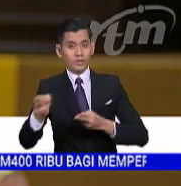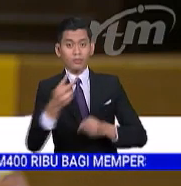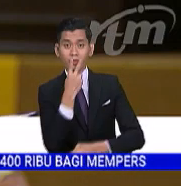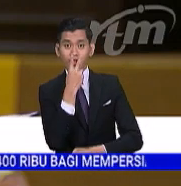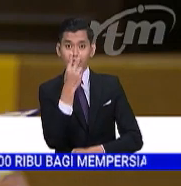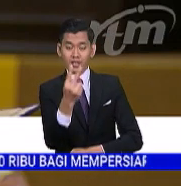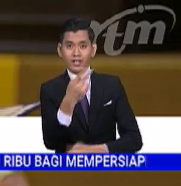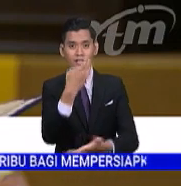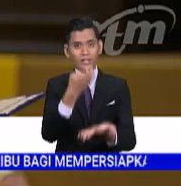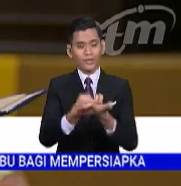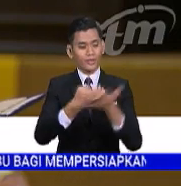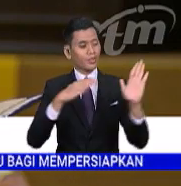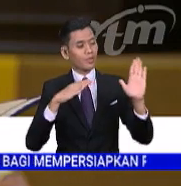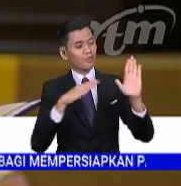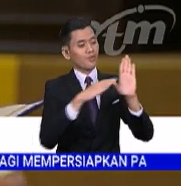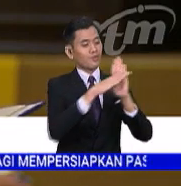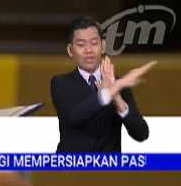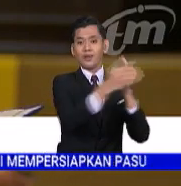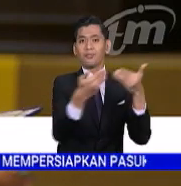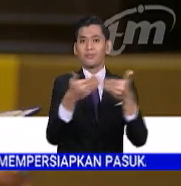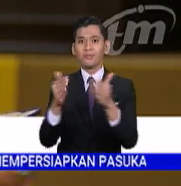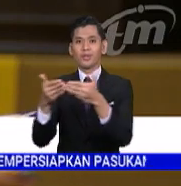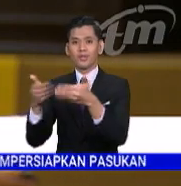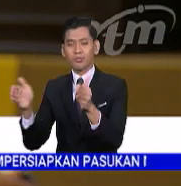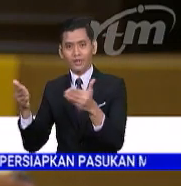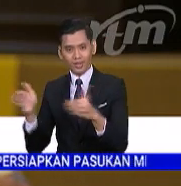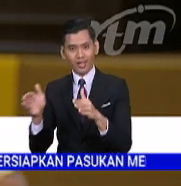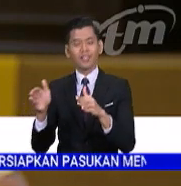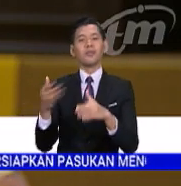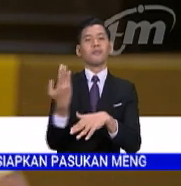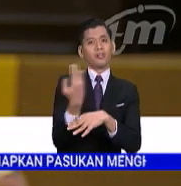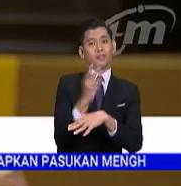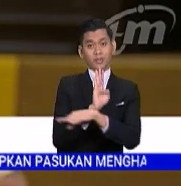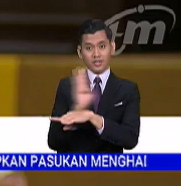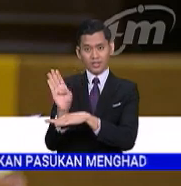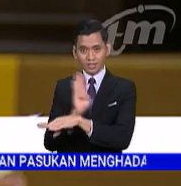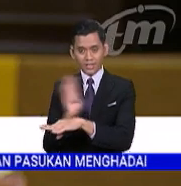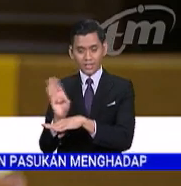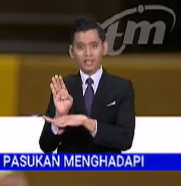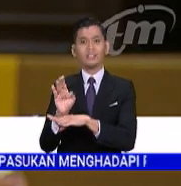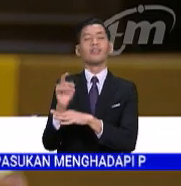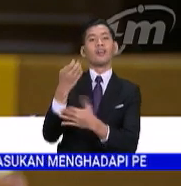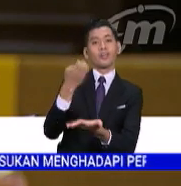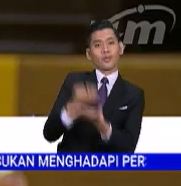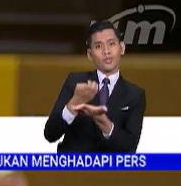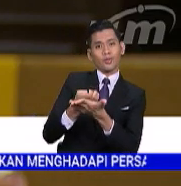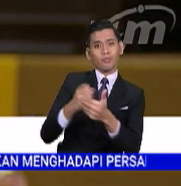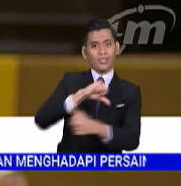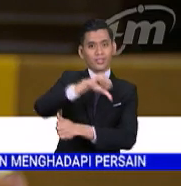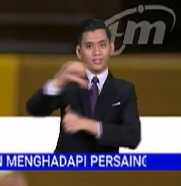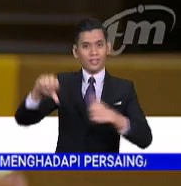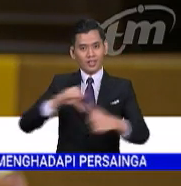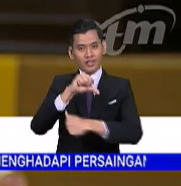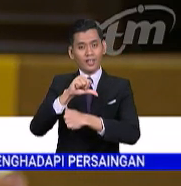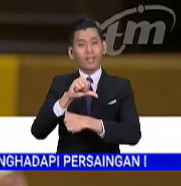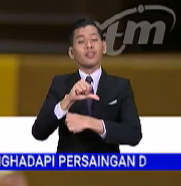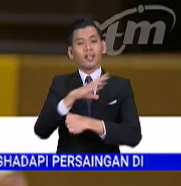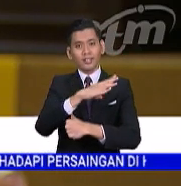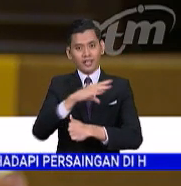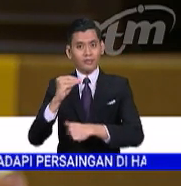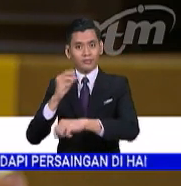ekonomi dengan pembukaan semula sektor ekonomi dan sosial termasuk pergerakan merentas